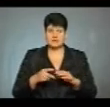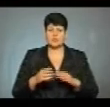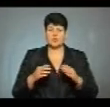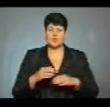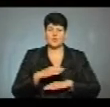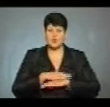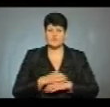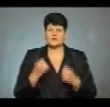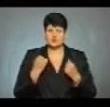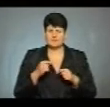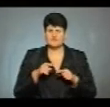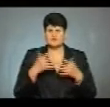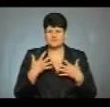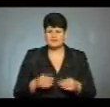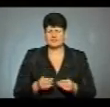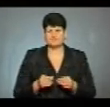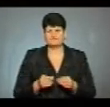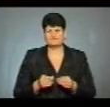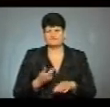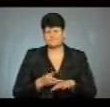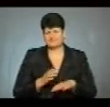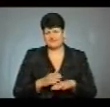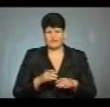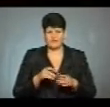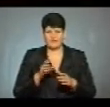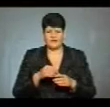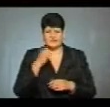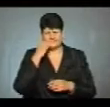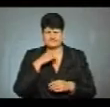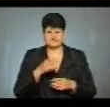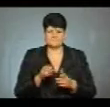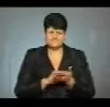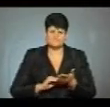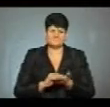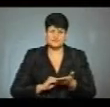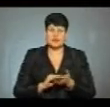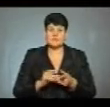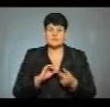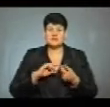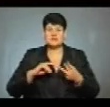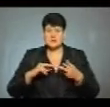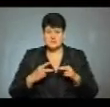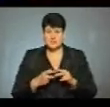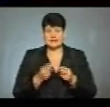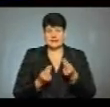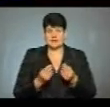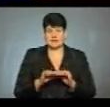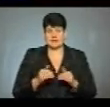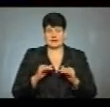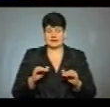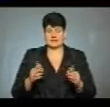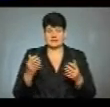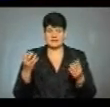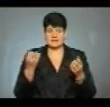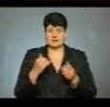він є вже такий заїжджений. Це є щось нове, що замінити урок фізкультури рухливими іграми для дітей. Все взято